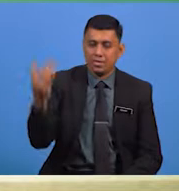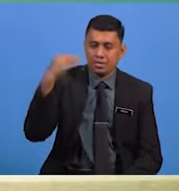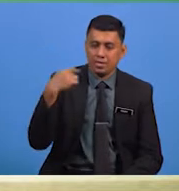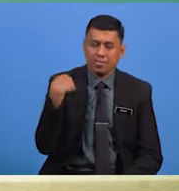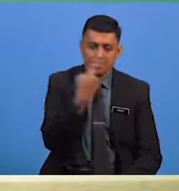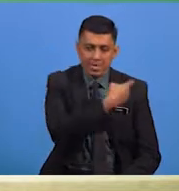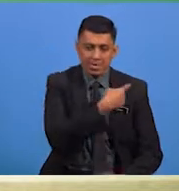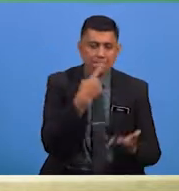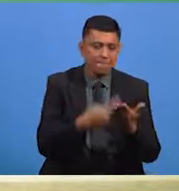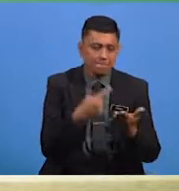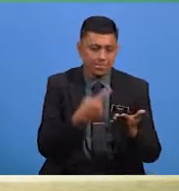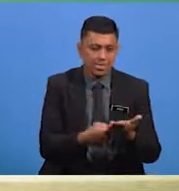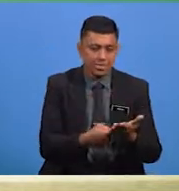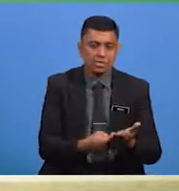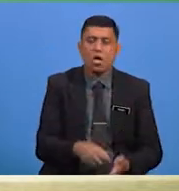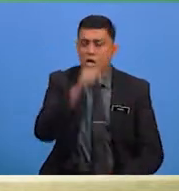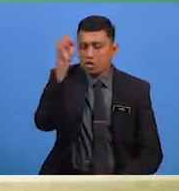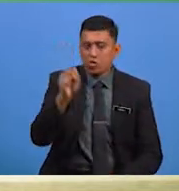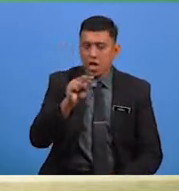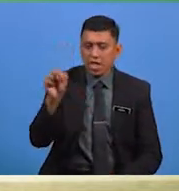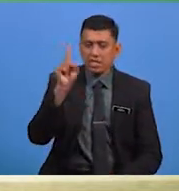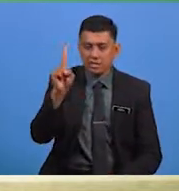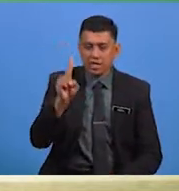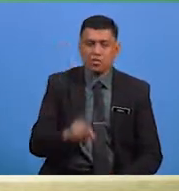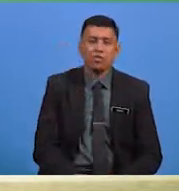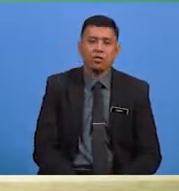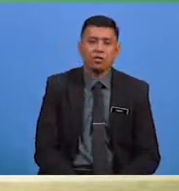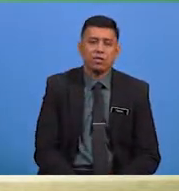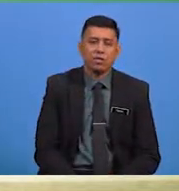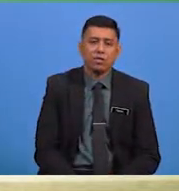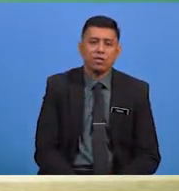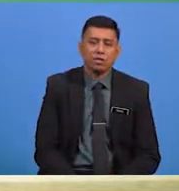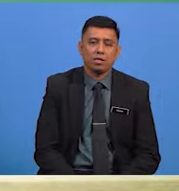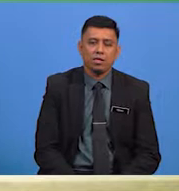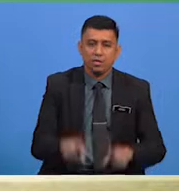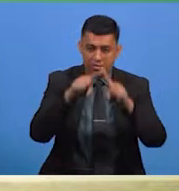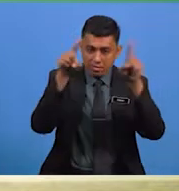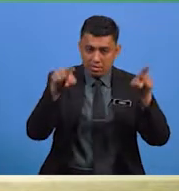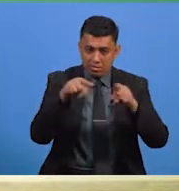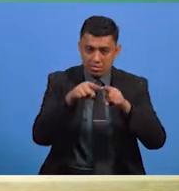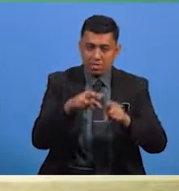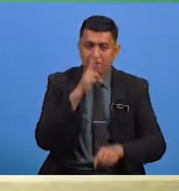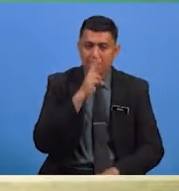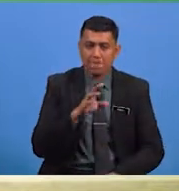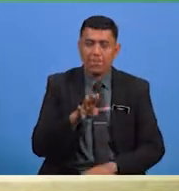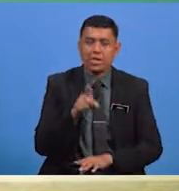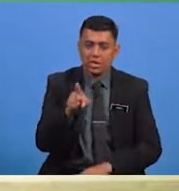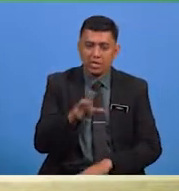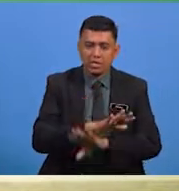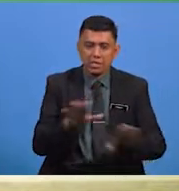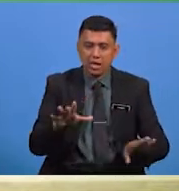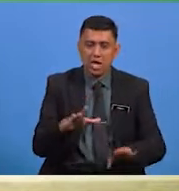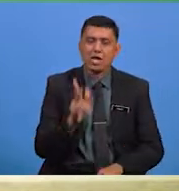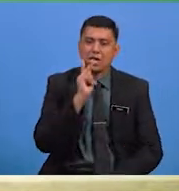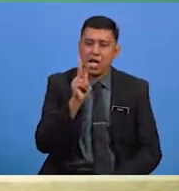kita bincangkan soalan satu. Kotak merah, dia tidak